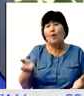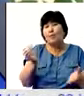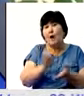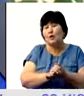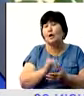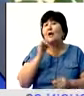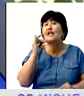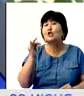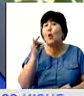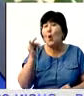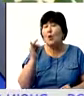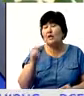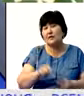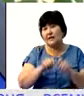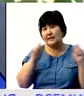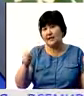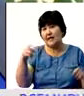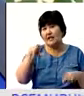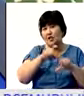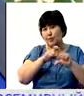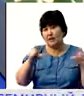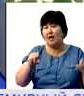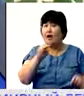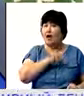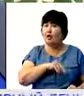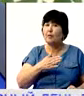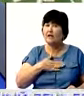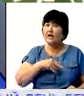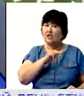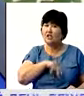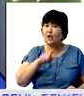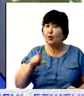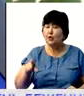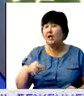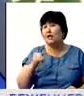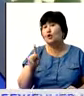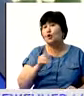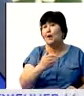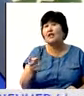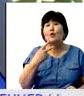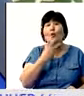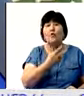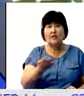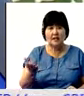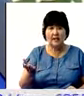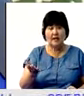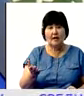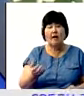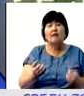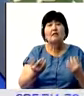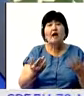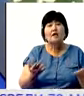познакомились с историей создания департамента, работы наших сотрудников, и чтобы они увидели,